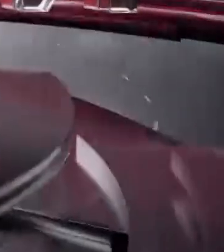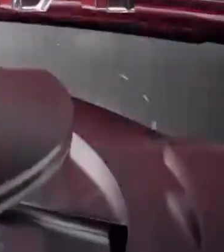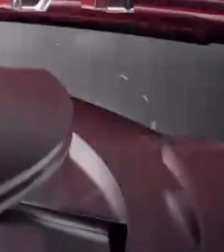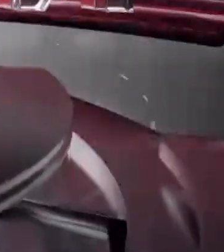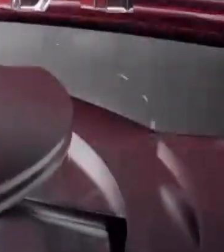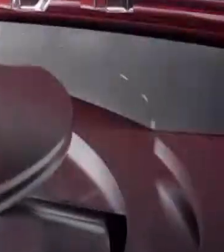свидания